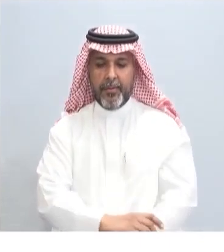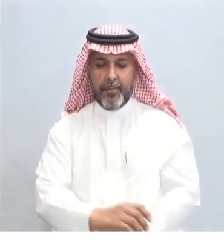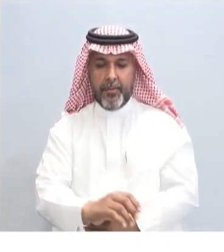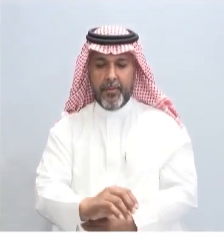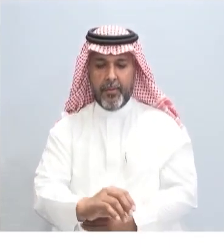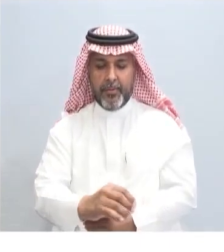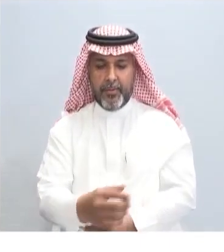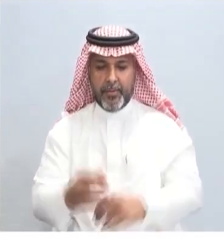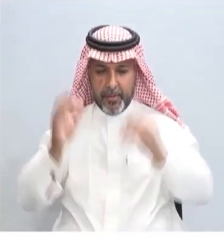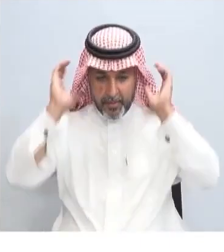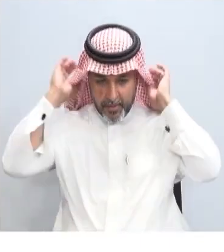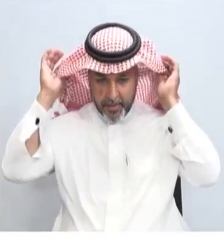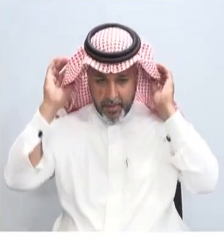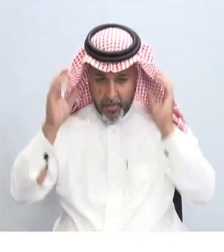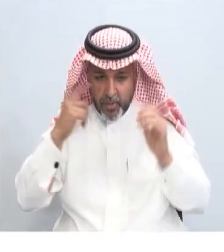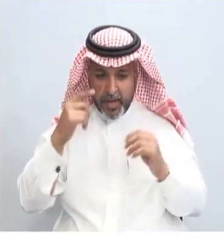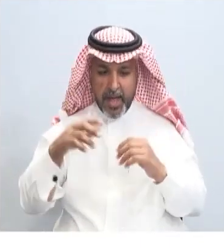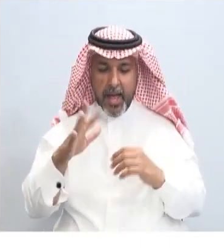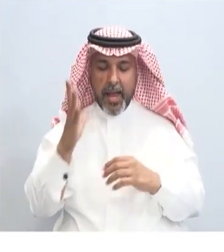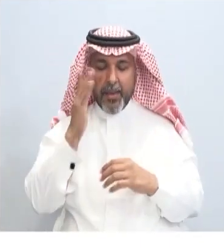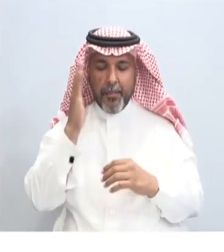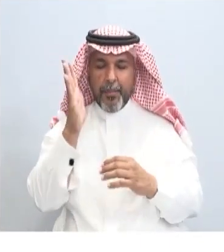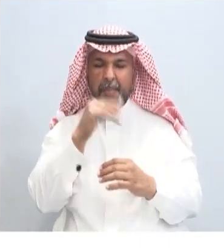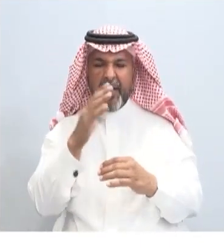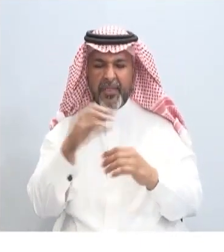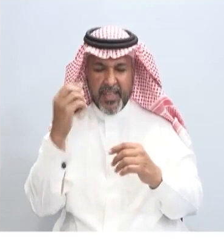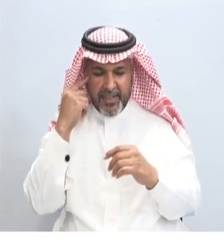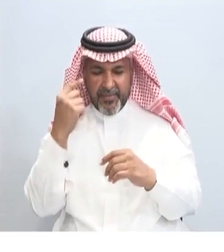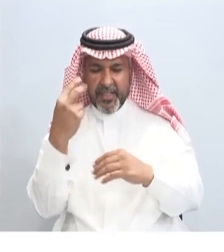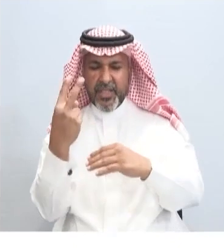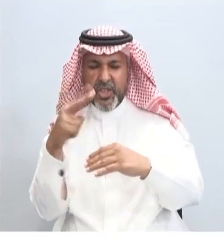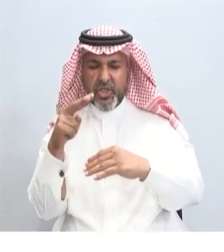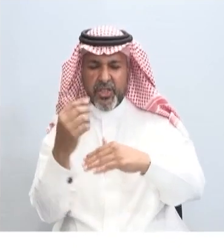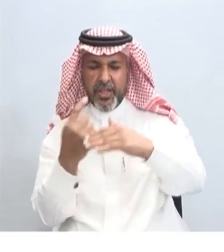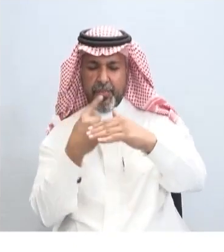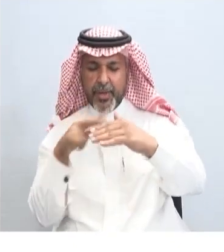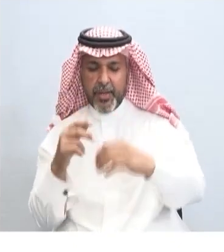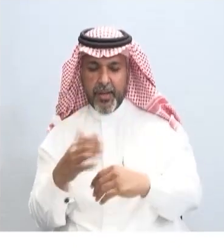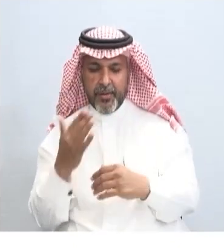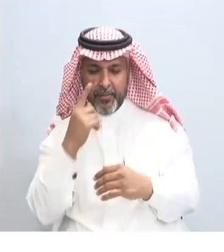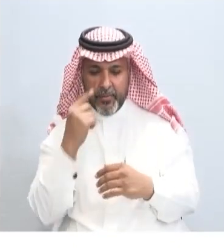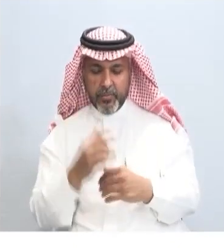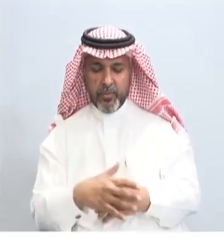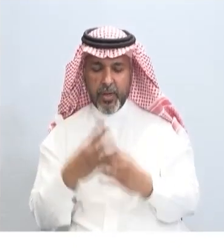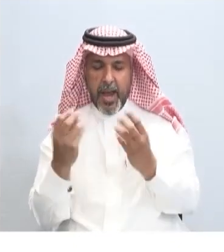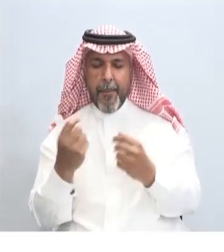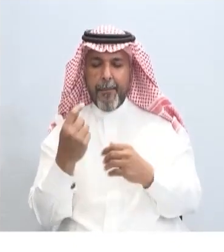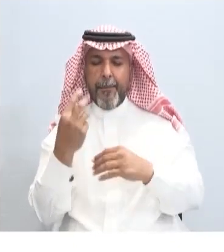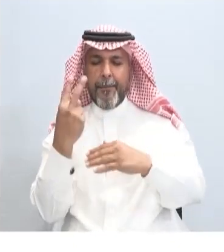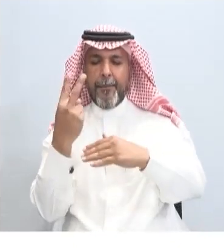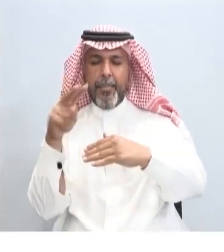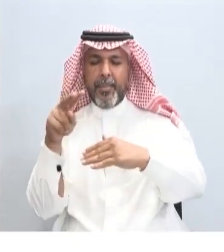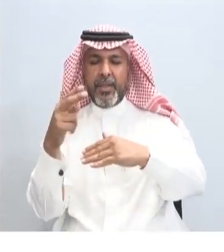تشاء تخليه مثلا 300 على 300 عشان توحد المقامات و 20 على 300 طبعا حيطلع معك الناتج